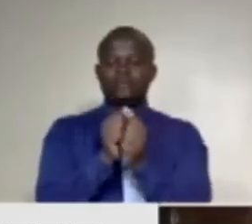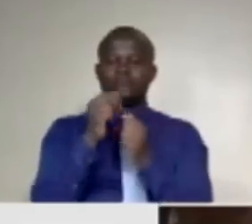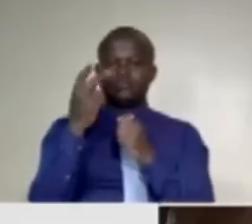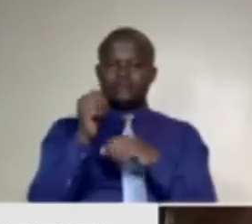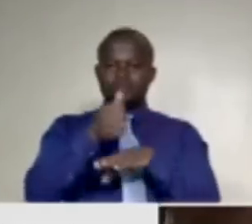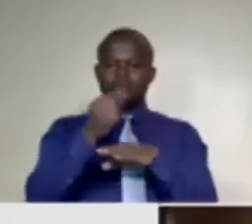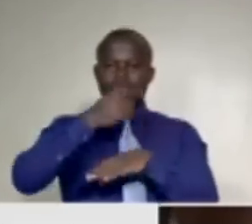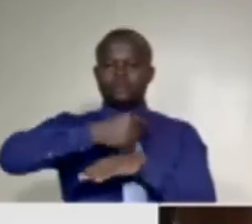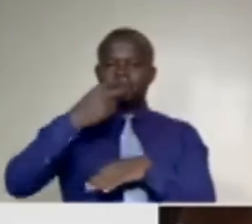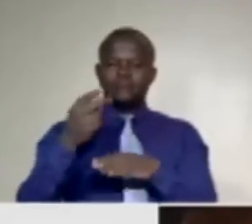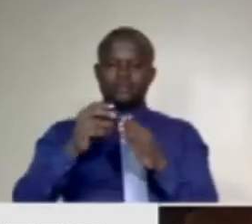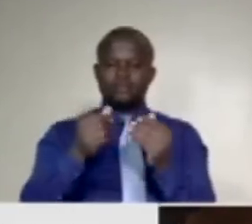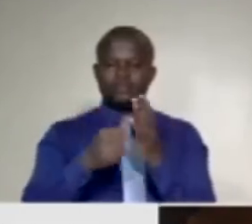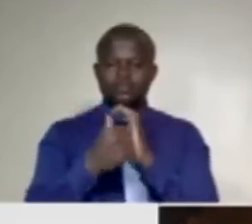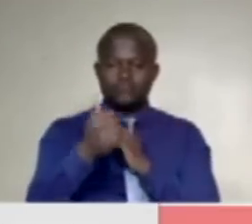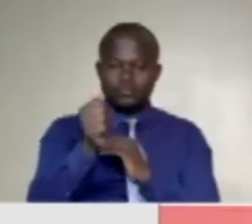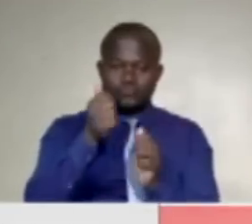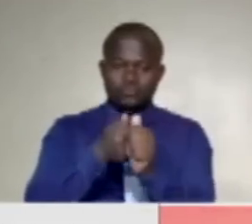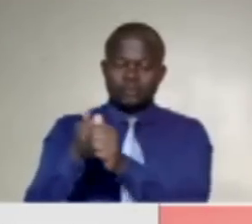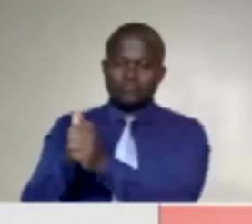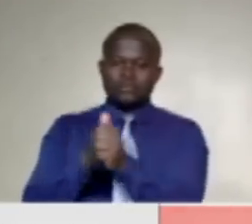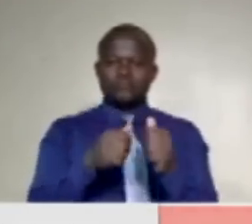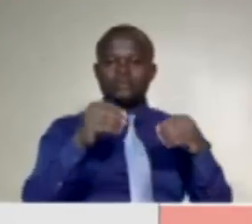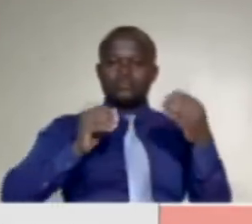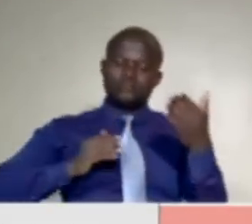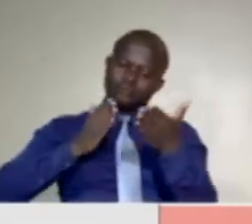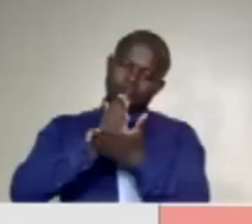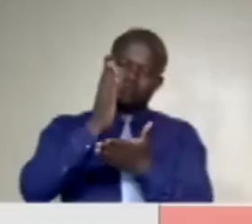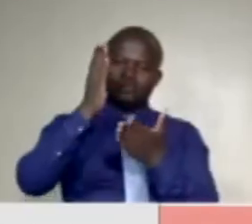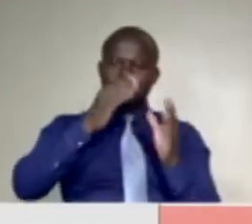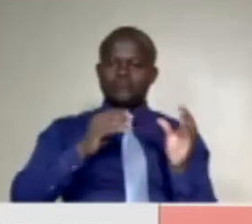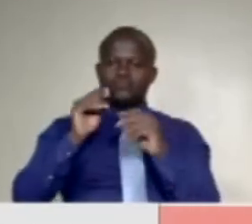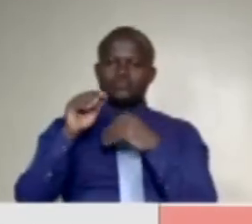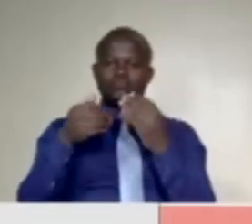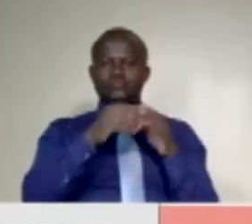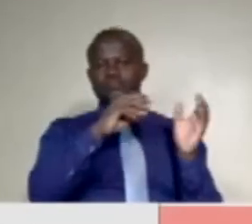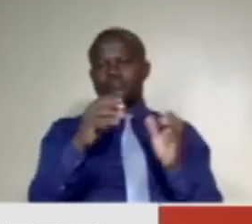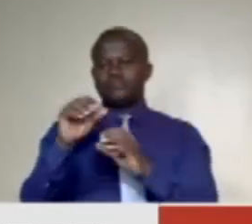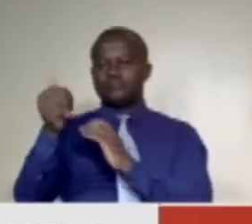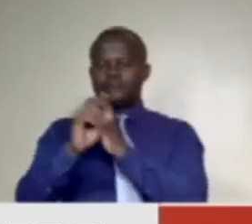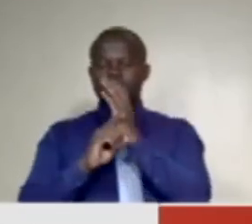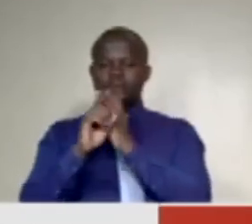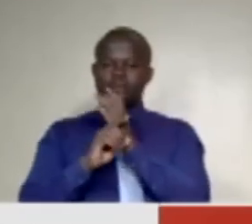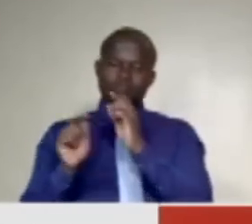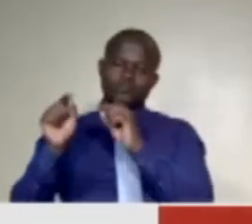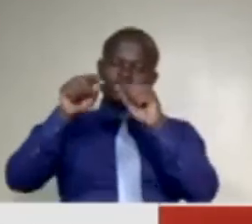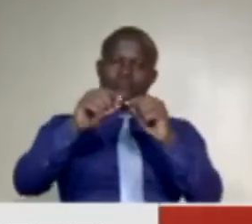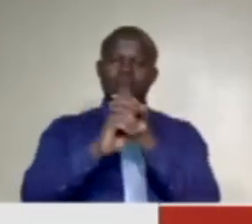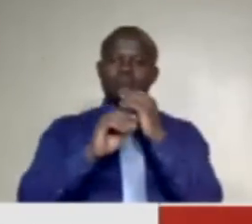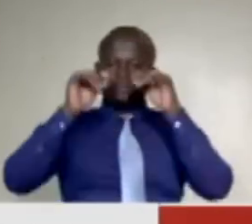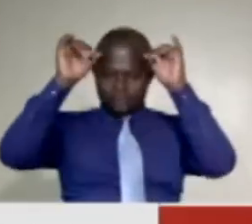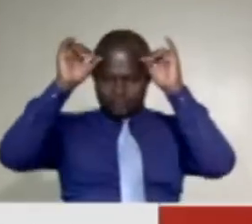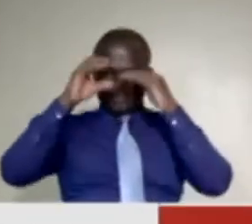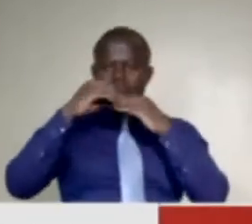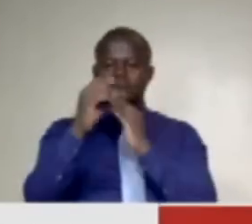iminsi 2 kuba ryakemuye iki kibazo. Aho babiri muri iryo tsinda bahawe uburenganzira bwo kwimura abaturage mu byiciro by'utundi turere bazanwa mu karere ka Nyagatare.